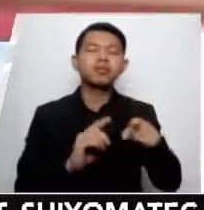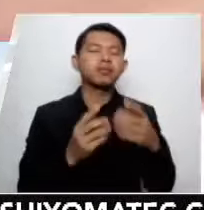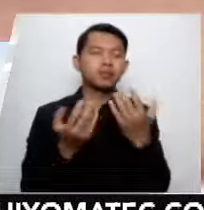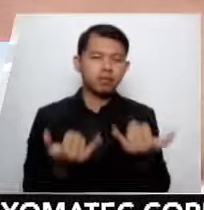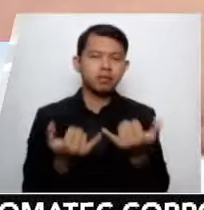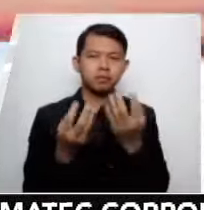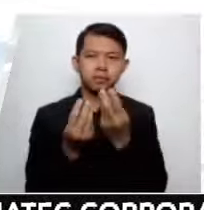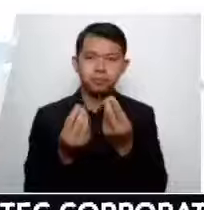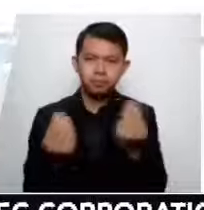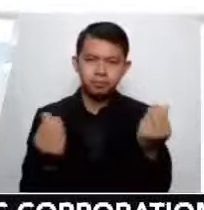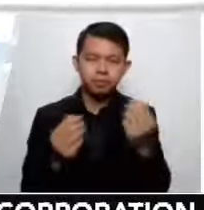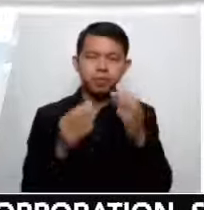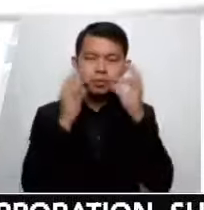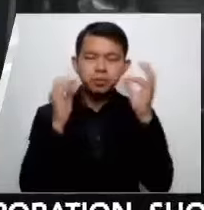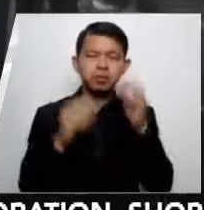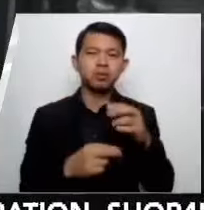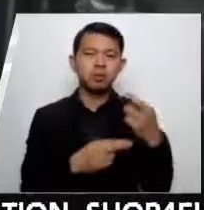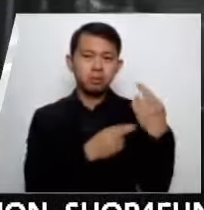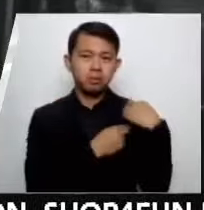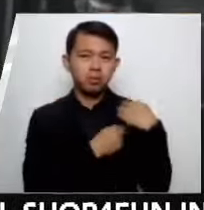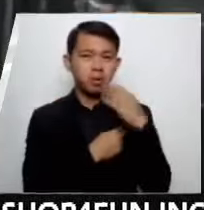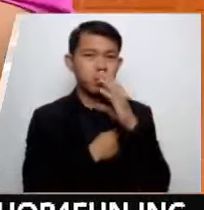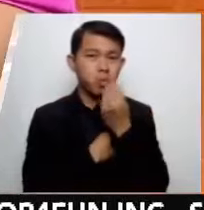ang pumana sa pusa.